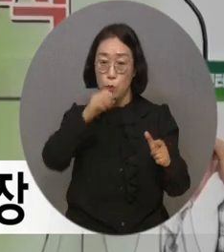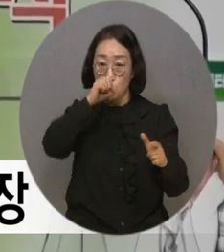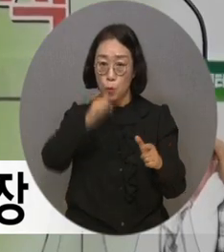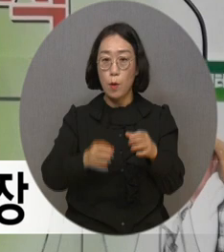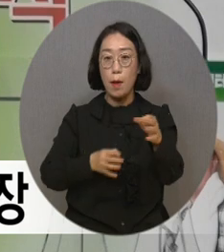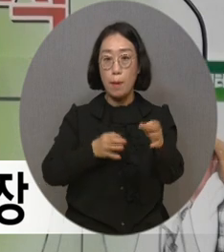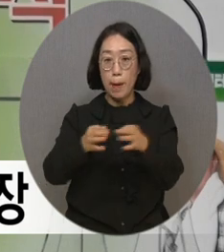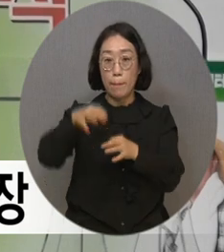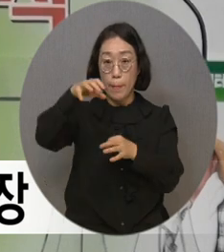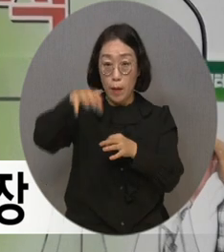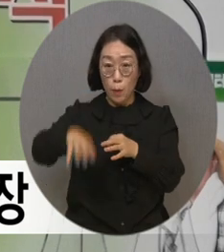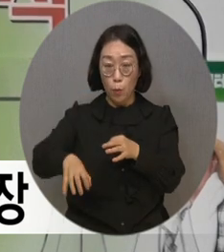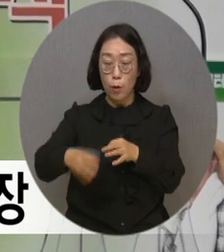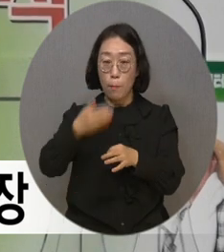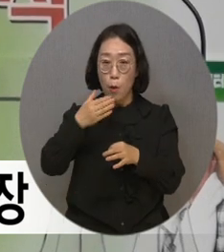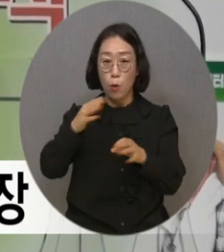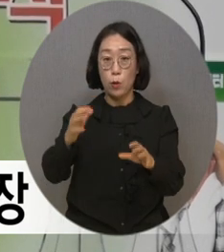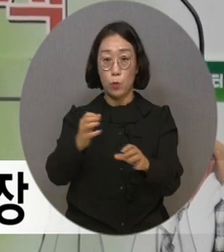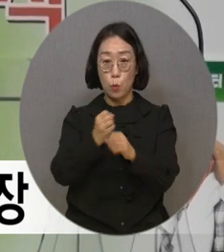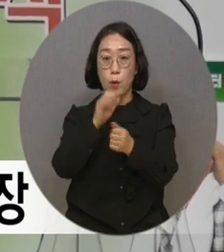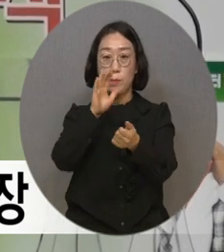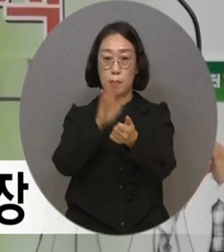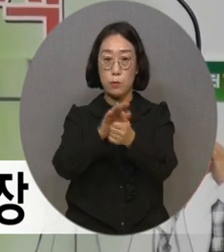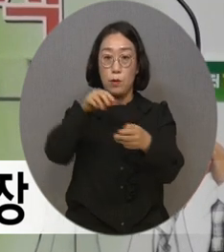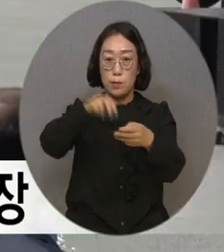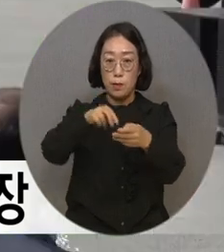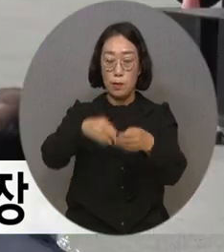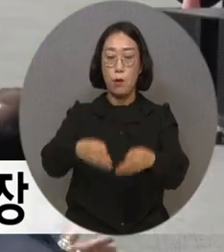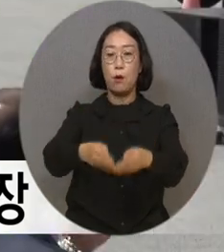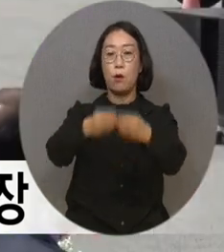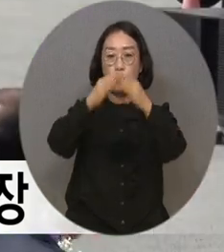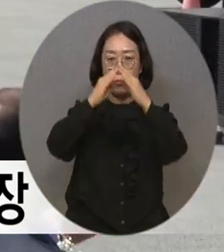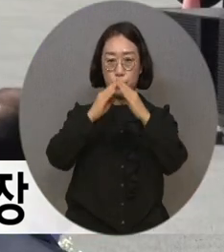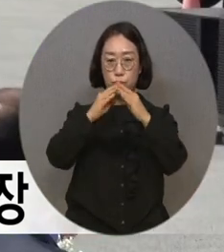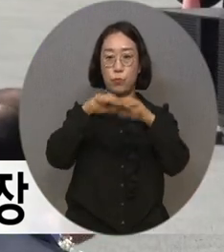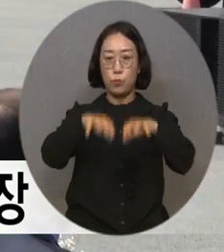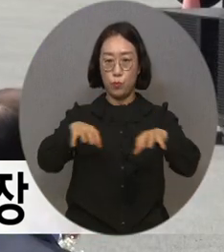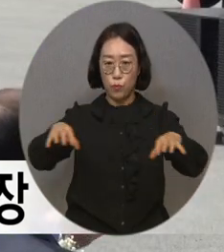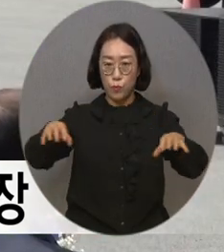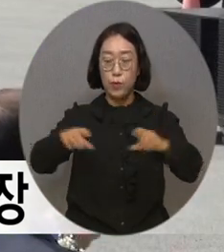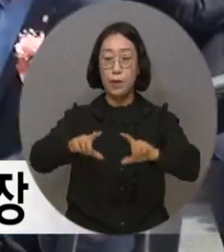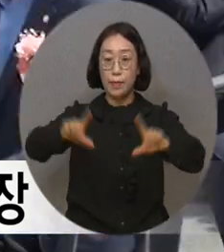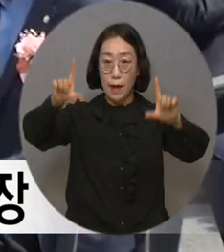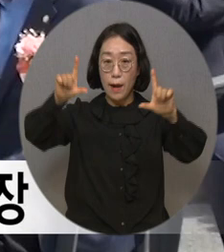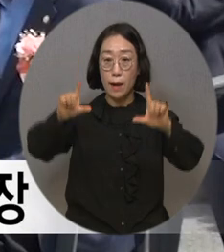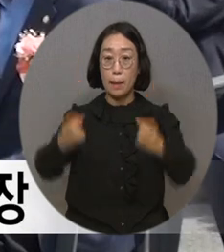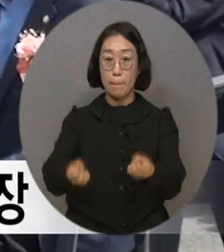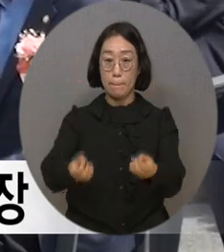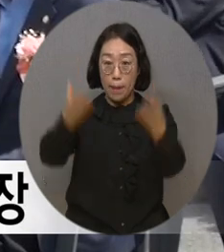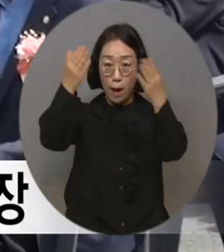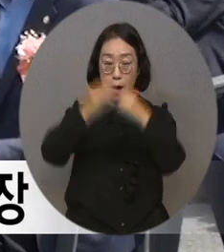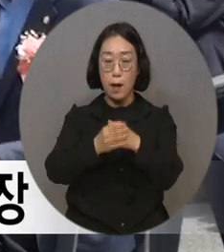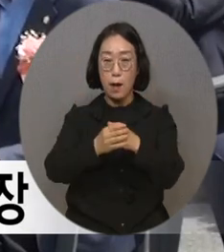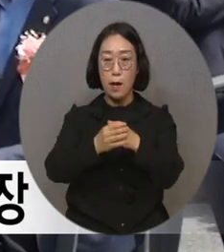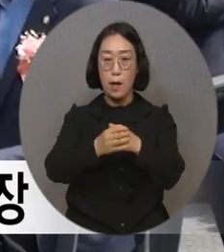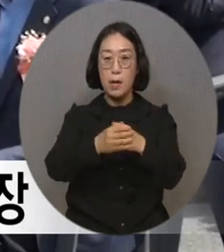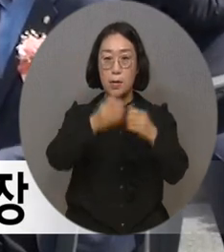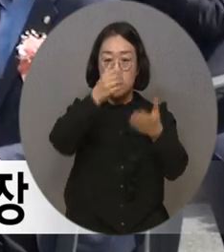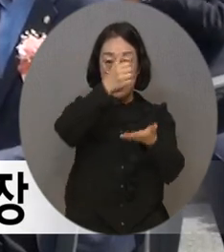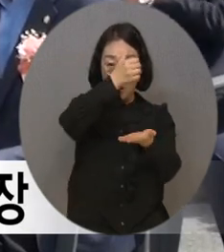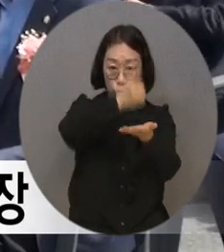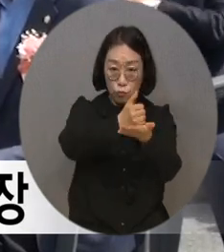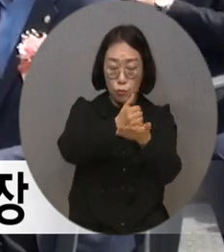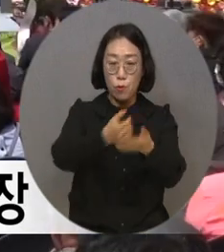판매하는 임실군 먹거리 통합지원센터 개장식이 열렸습니다. 이날 개장식에는 신민 임실군수,